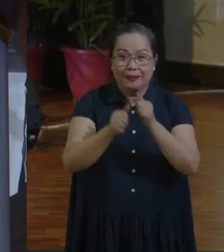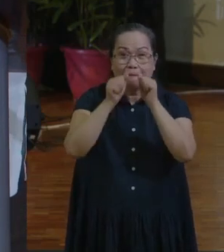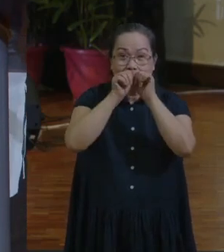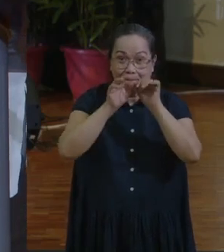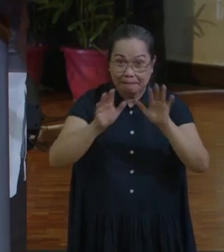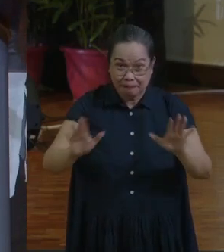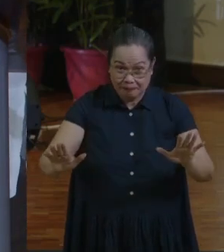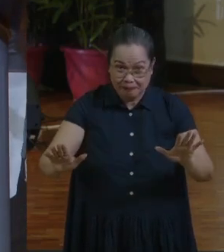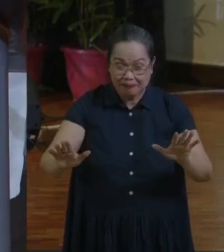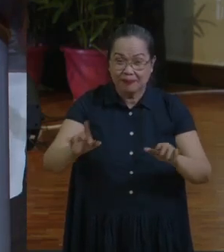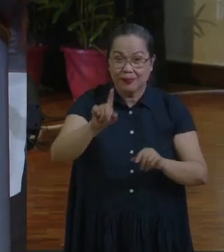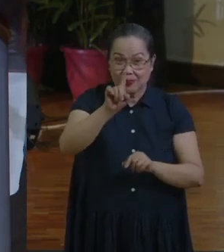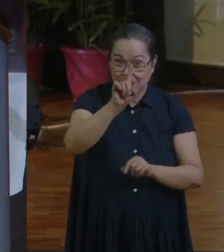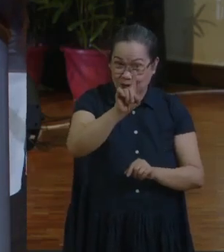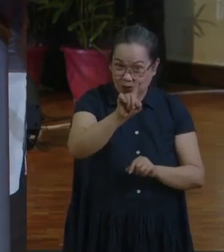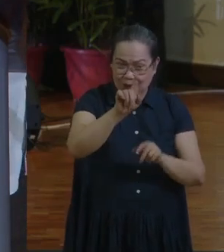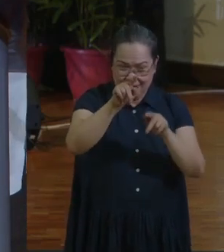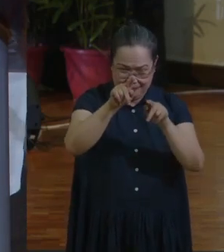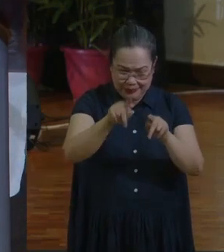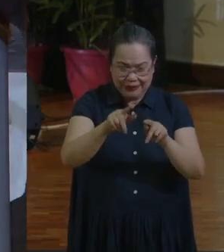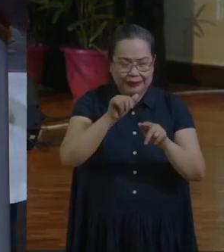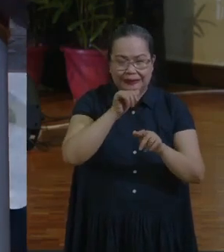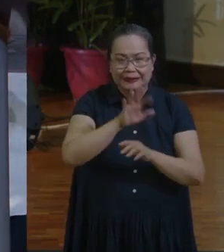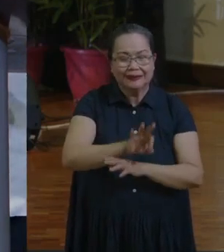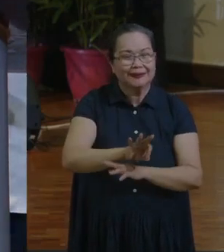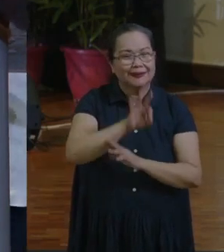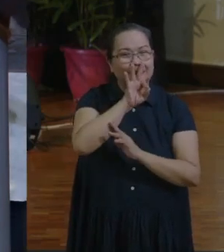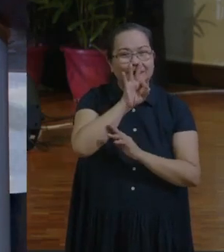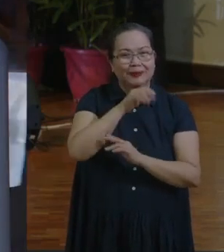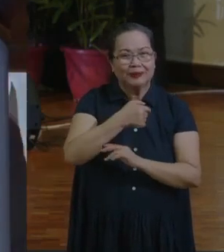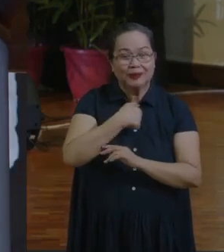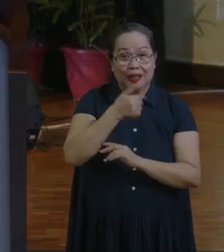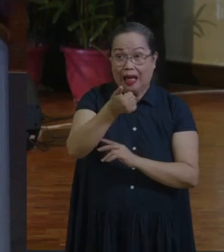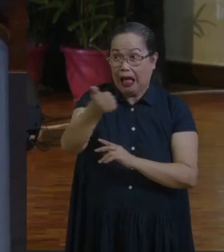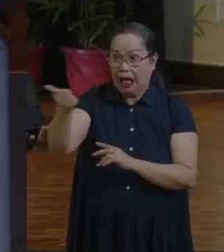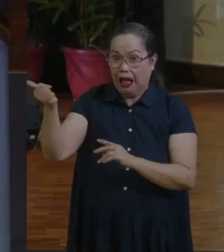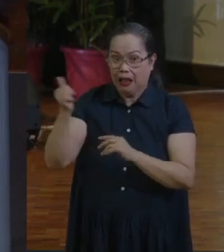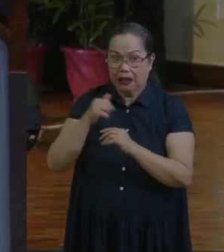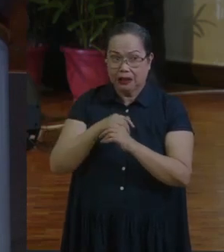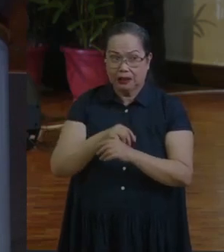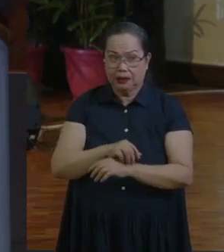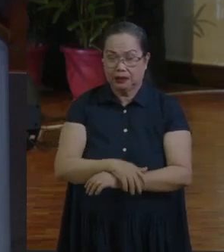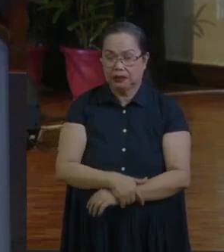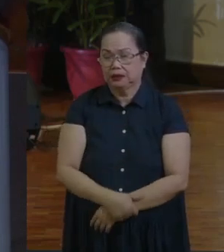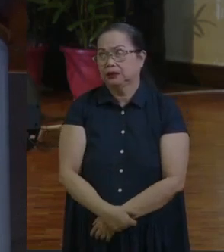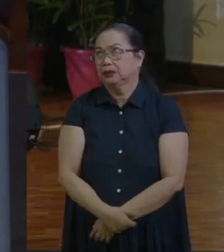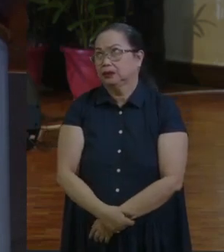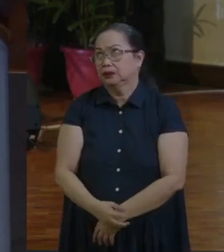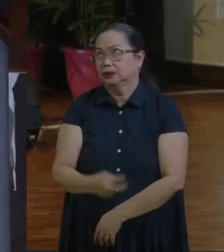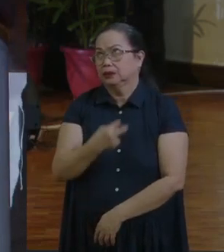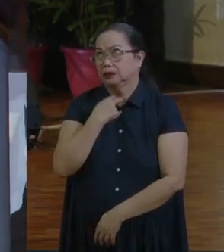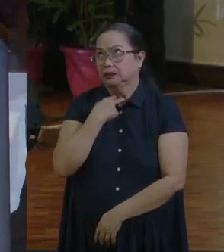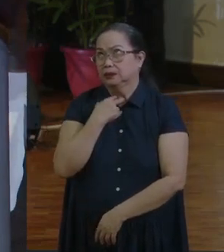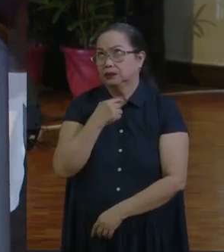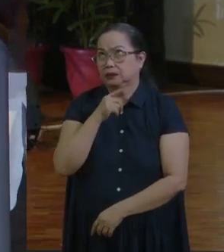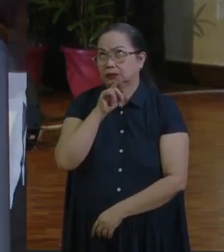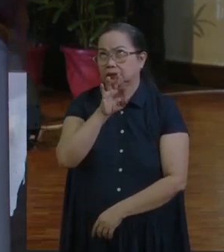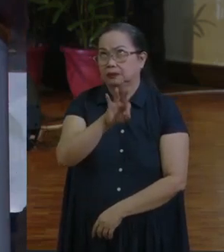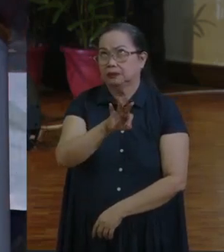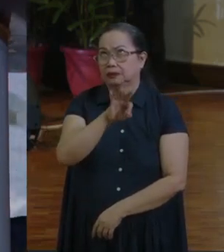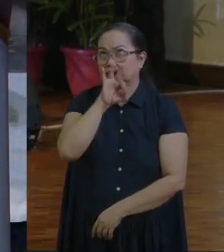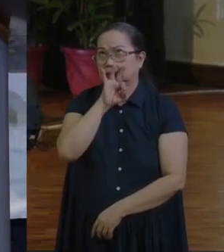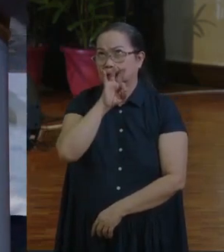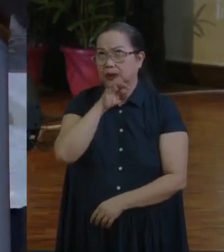Blessed is the one who is not offended by me. Yung iba, natisod na nga sila dahil iba siya